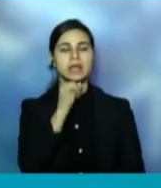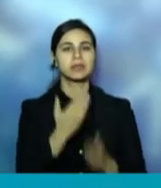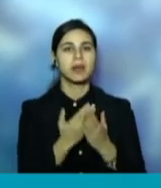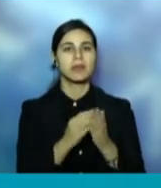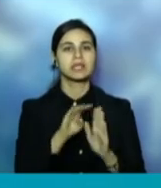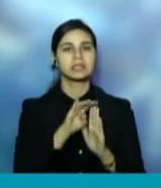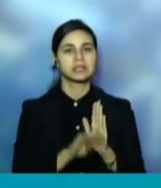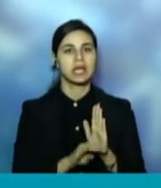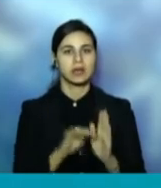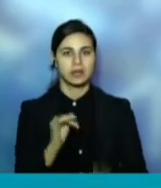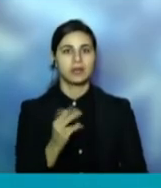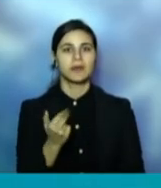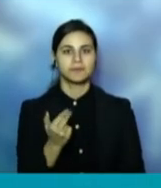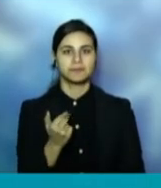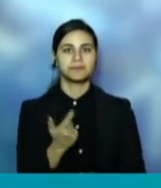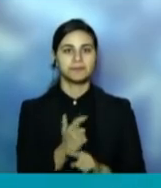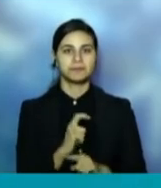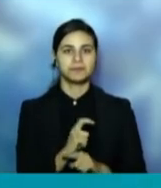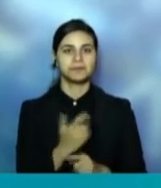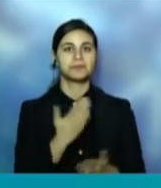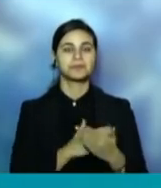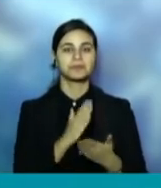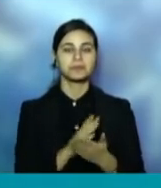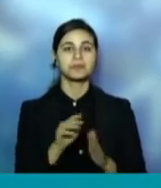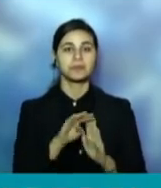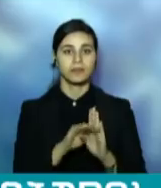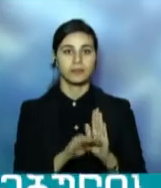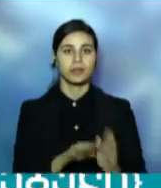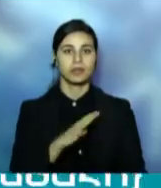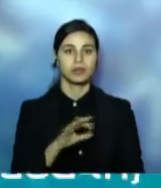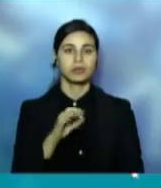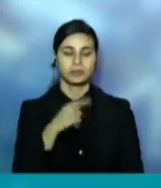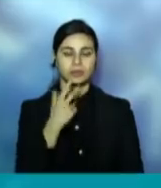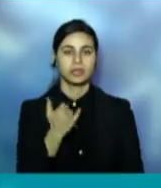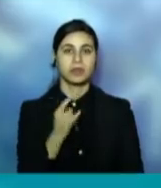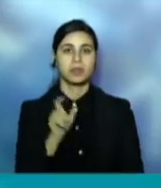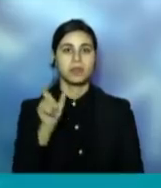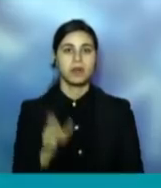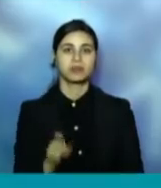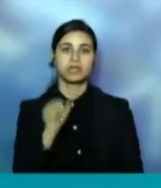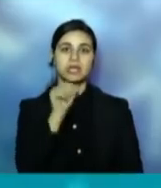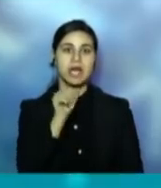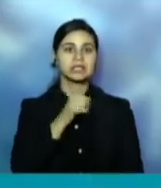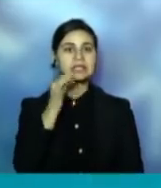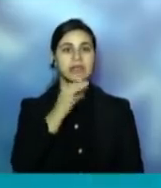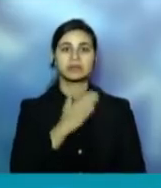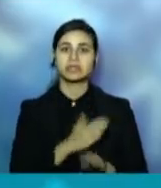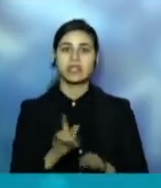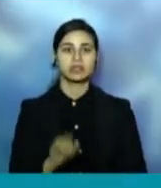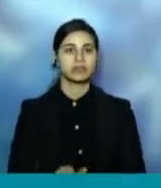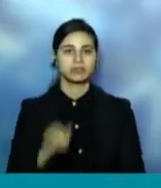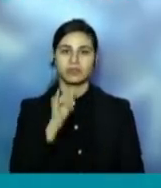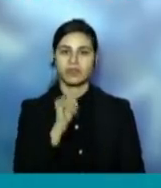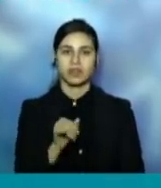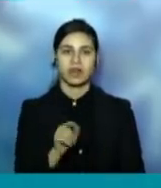სიაში, ქალბატონო მარინა. ძალიან ძალიან მოხარული ვარო თქვენ ამასაც შეეხეთ. ბავშვი ნაყინის ნამცხვრის გარეშე არ